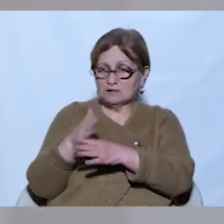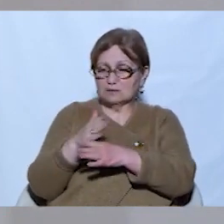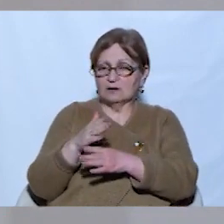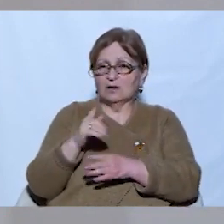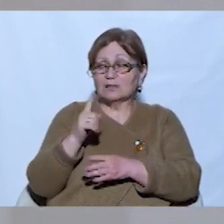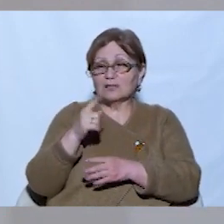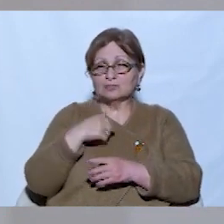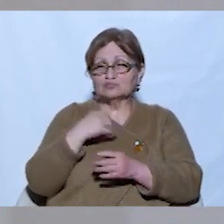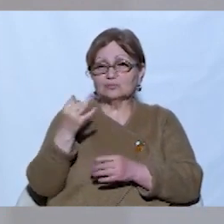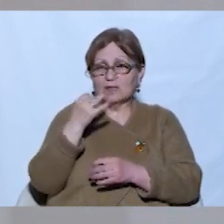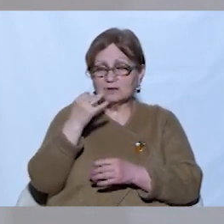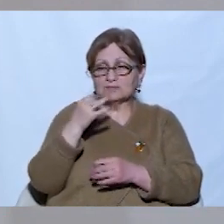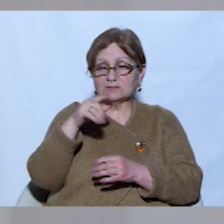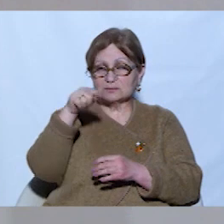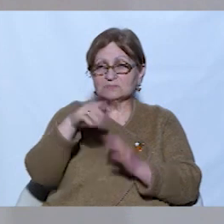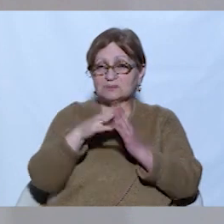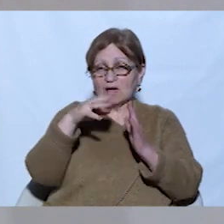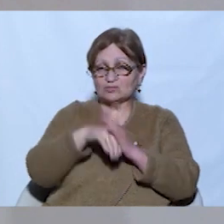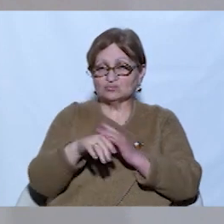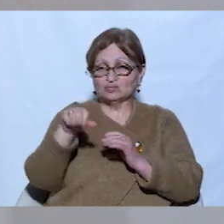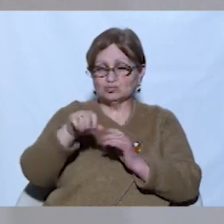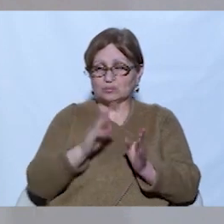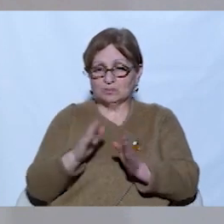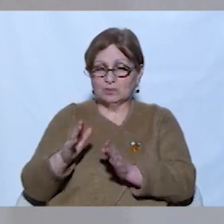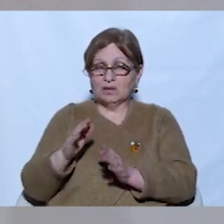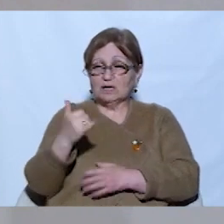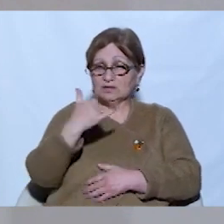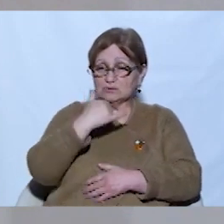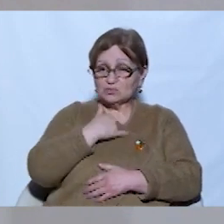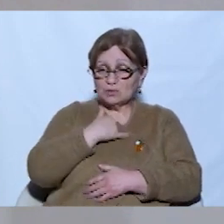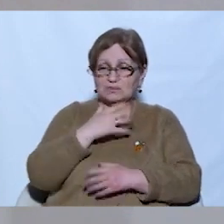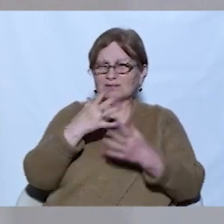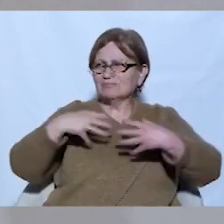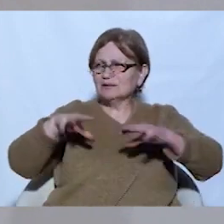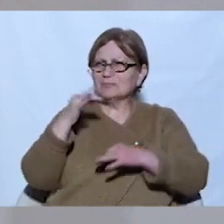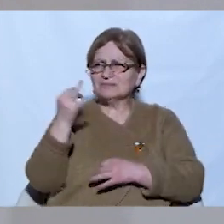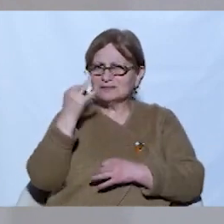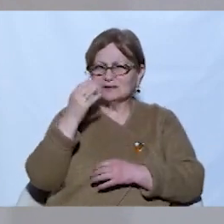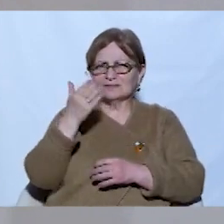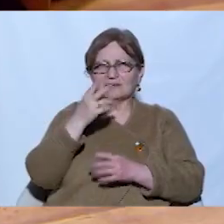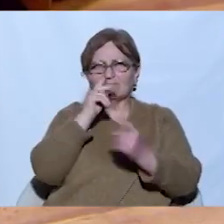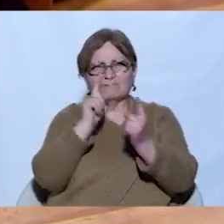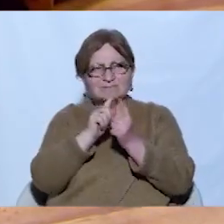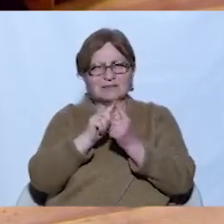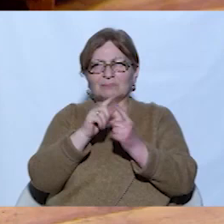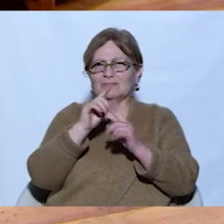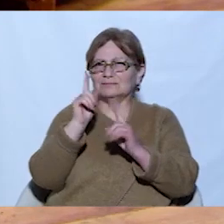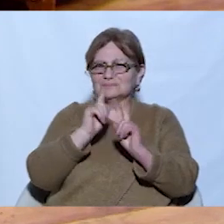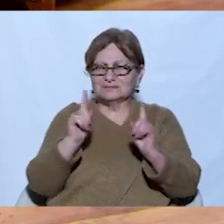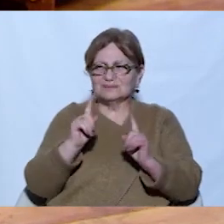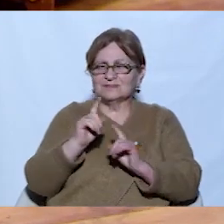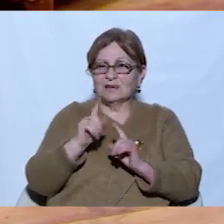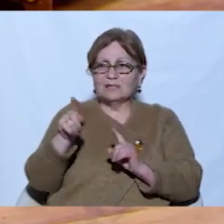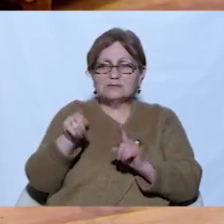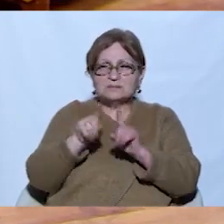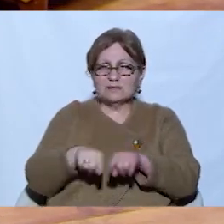ვუშაობთ მშობლებთან პარალელურად, იმიტომ რომ თუ ბავშვი რთულ ქცევას ახორცელებს სახლში და მოდის კლინიკაში, სადაც ძალიან საინტერესო გარემოა და ხდება